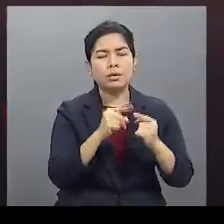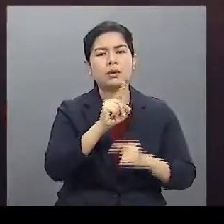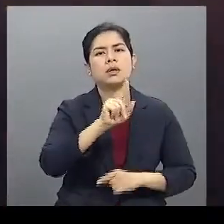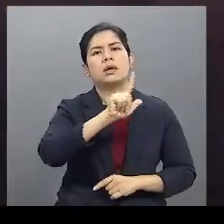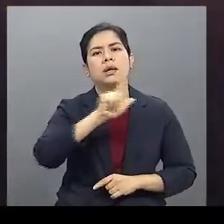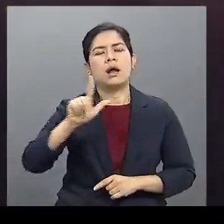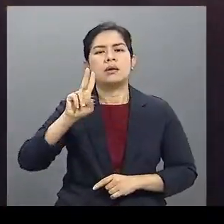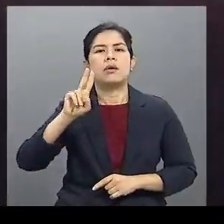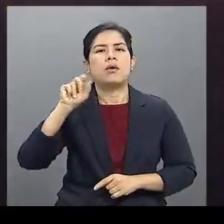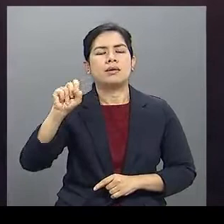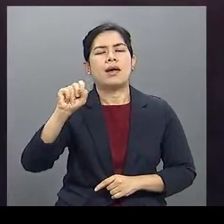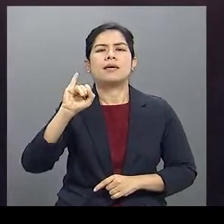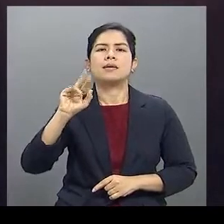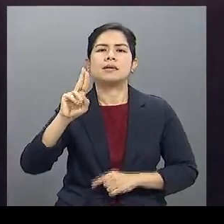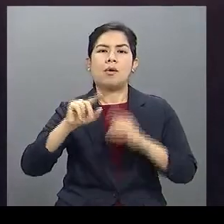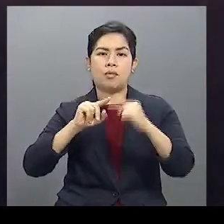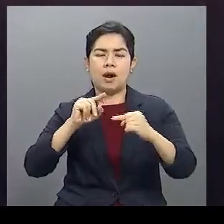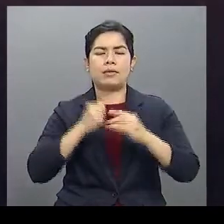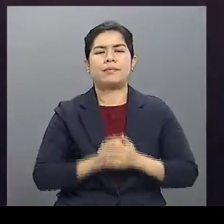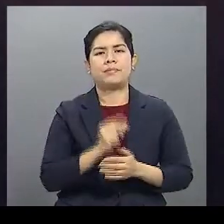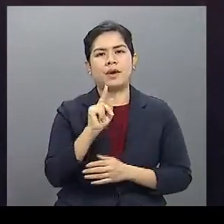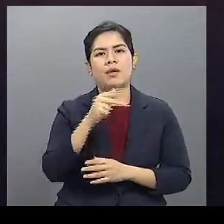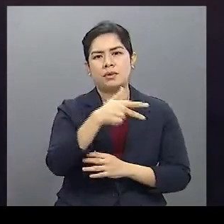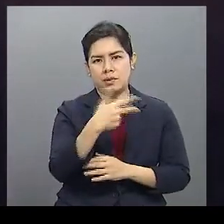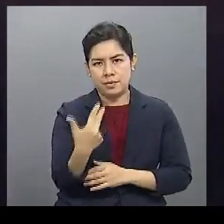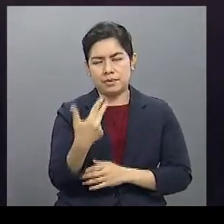อินทสอนไทย PBS รายงาน